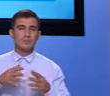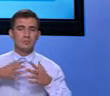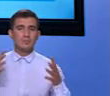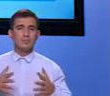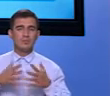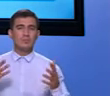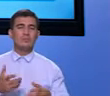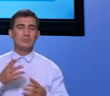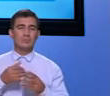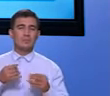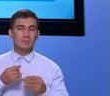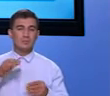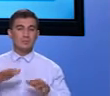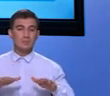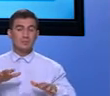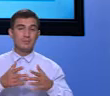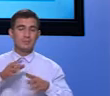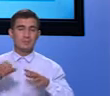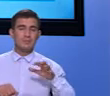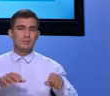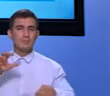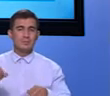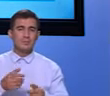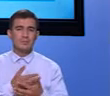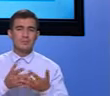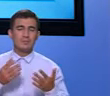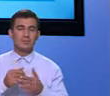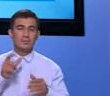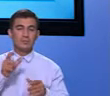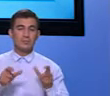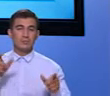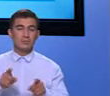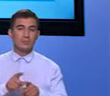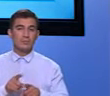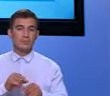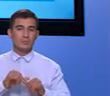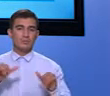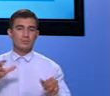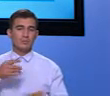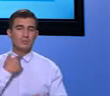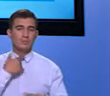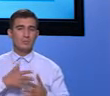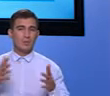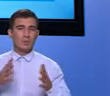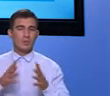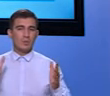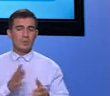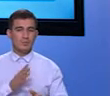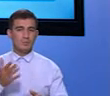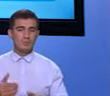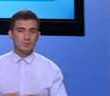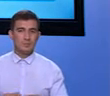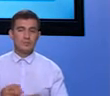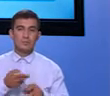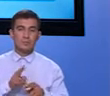ehtiyoji kuchaya boshladi. Aholining ko'paya borishi albatta ehtiyojning ham ko'payishiga sababchi